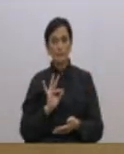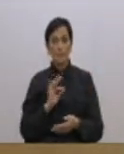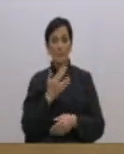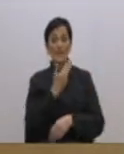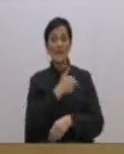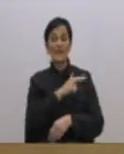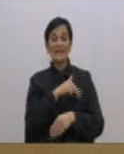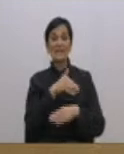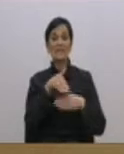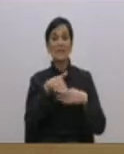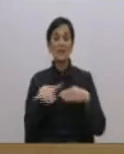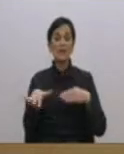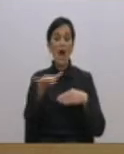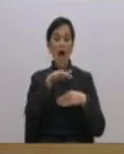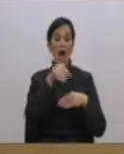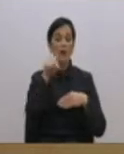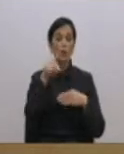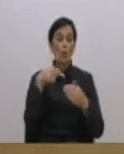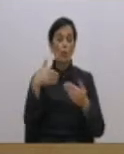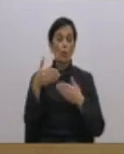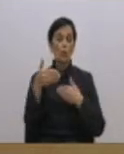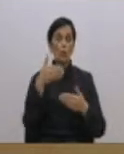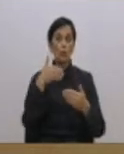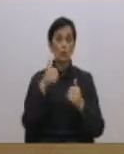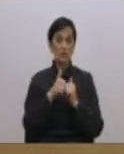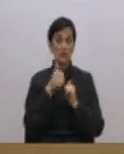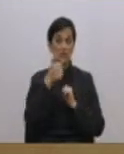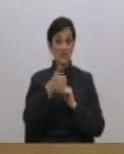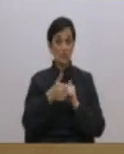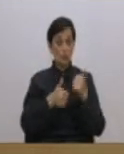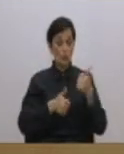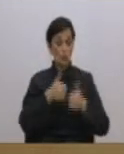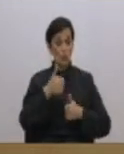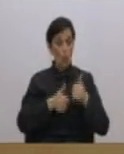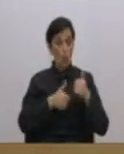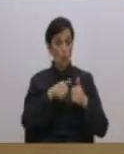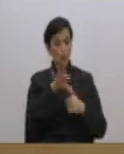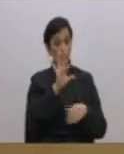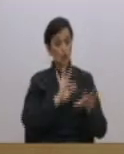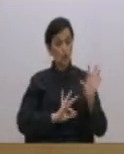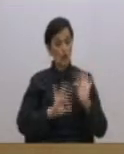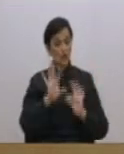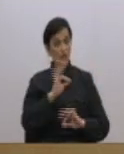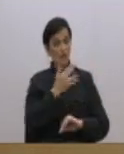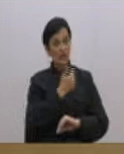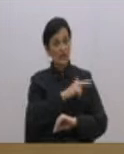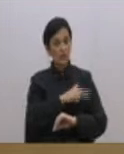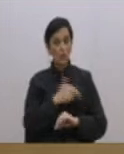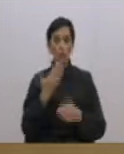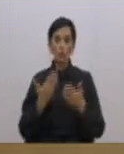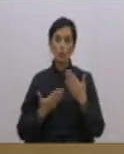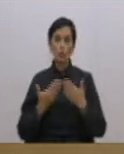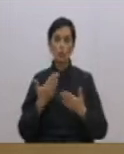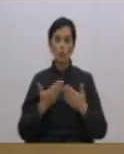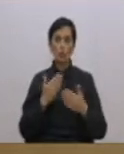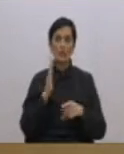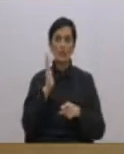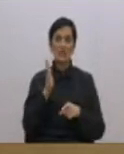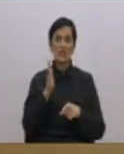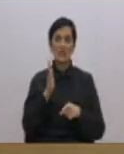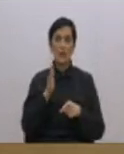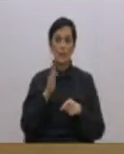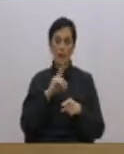კლინიკებს, გარე კლინიკებს, იმათან ურთიერთობა წინასწარი კონკურსის შერჩეული კლინიკები იქნება ასეთი თუ ეს იქნება